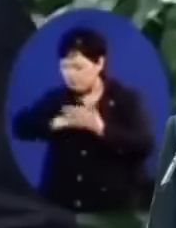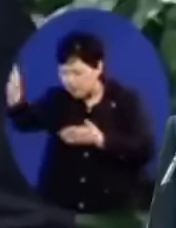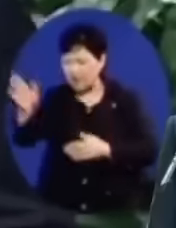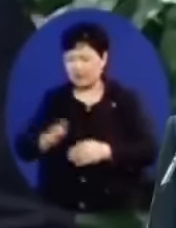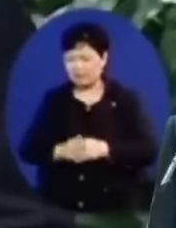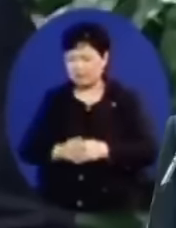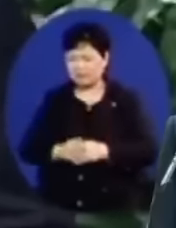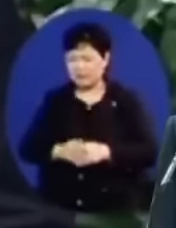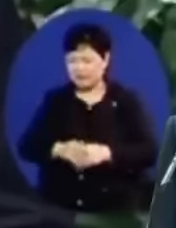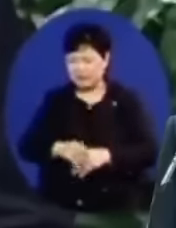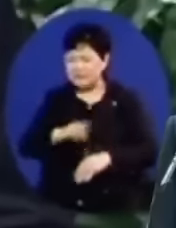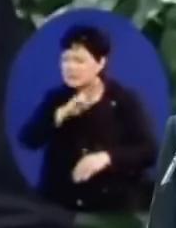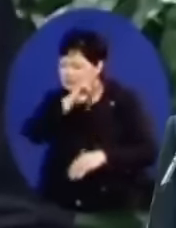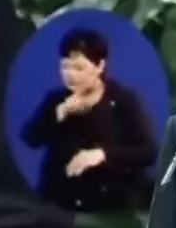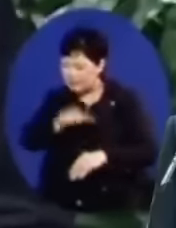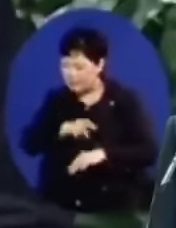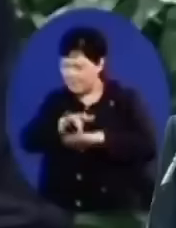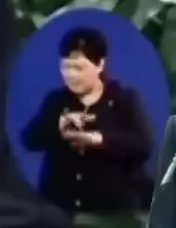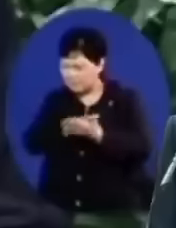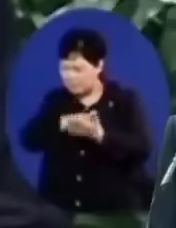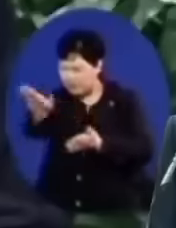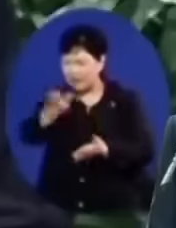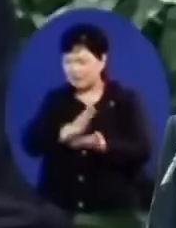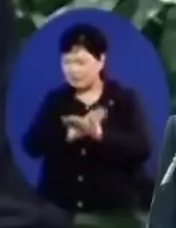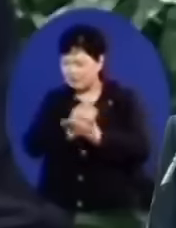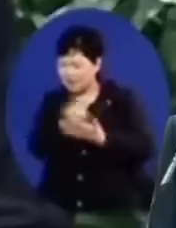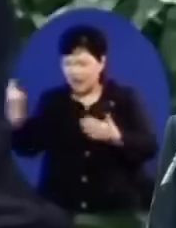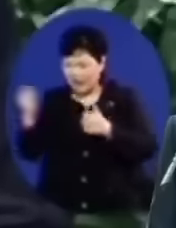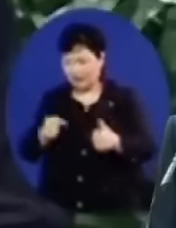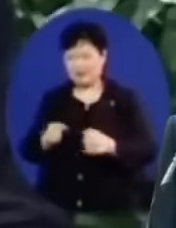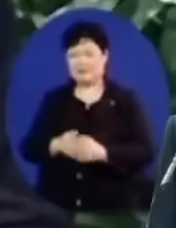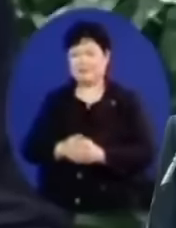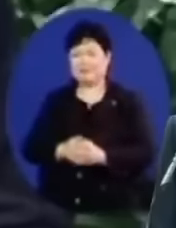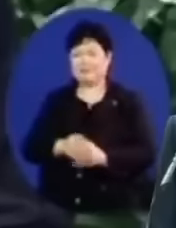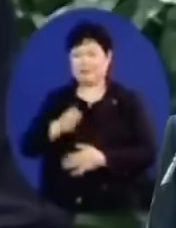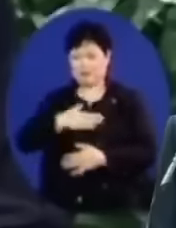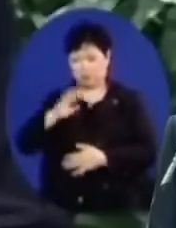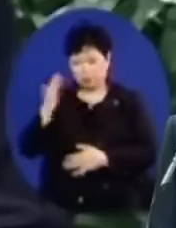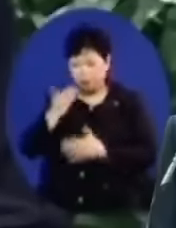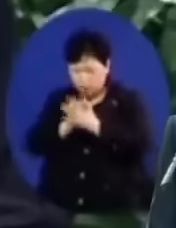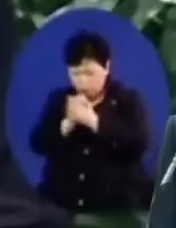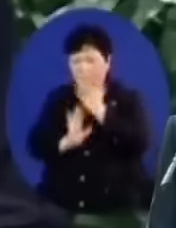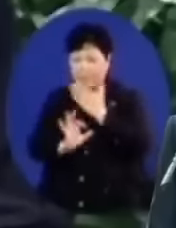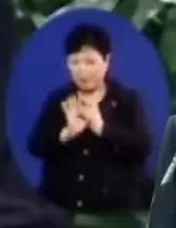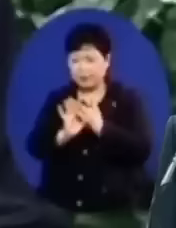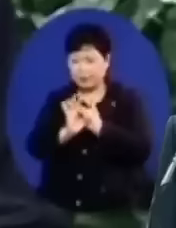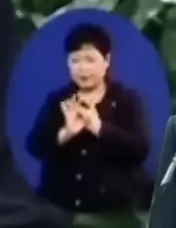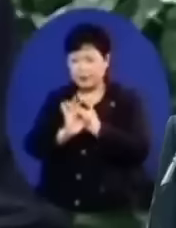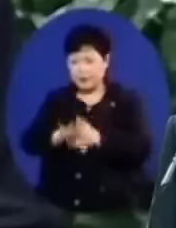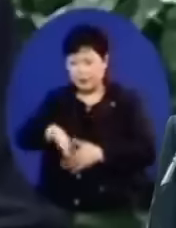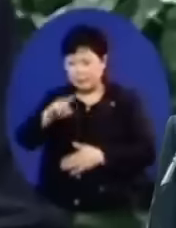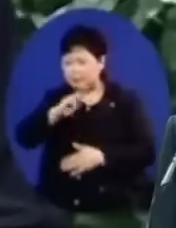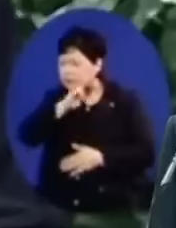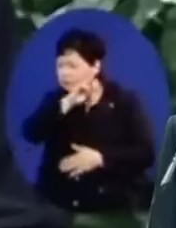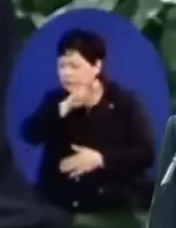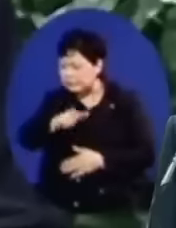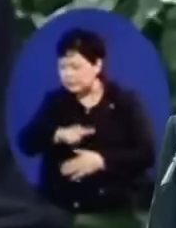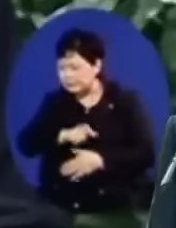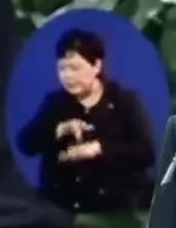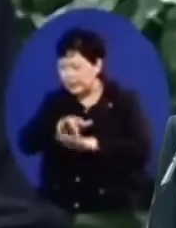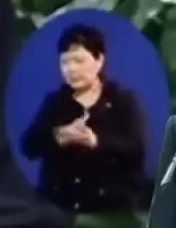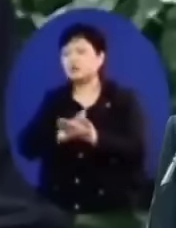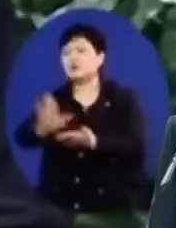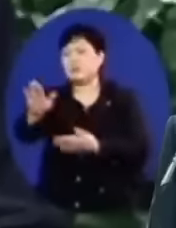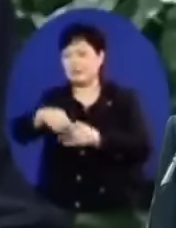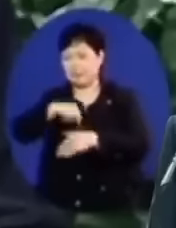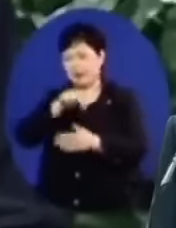너의 의심 마귀는 떠나가라. 물러가라. 저도 요사에 기도하면 먼저 의심 마귀부터 쫓아내냅니다.